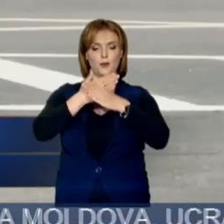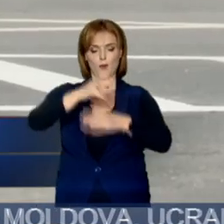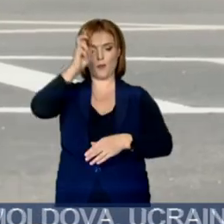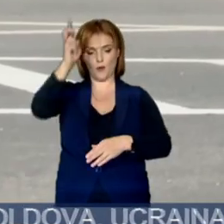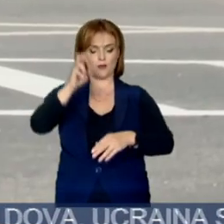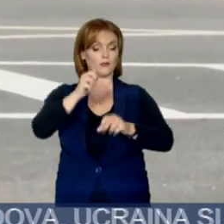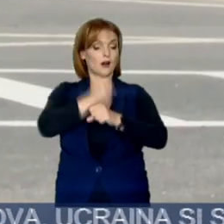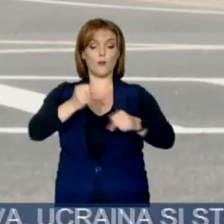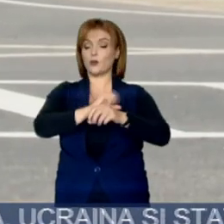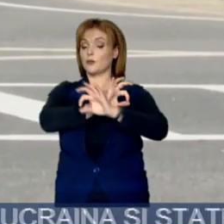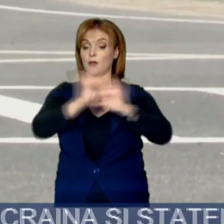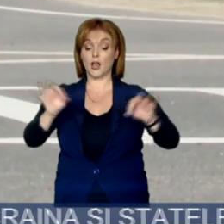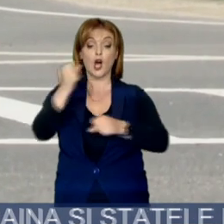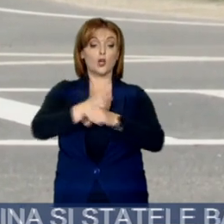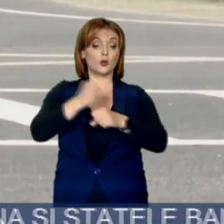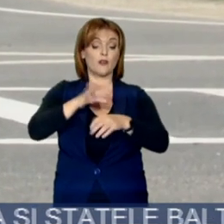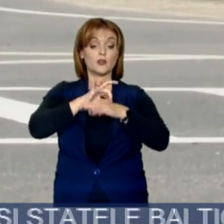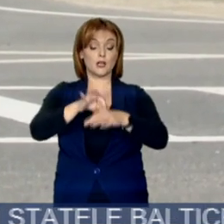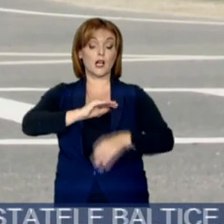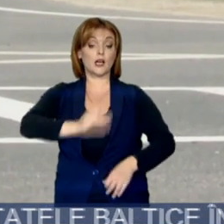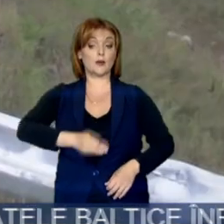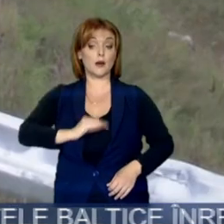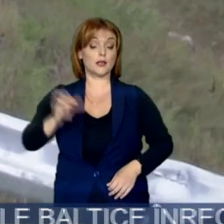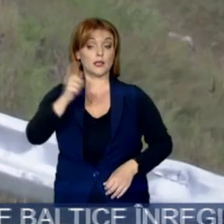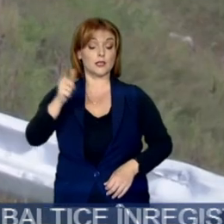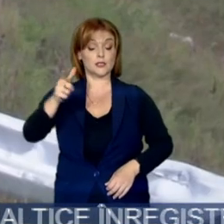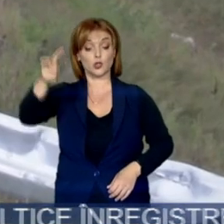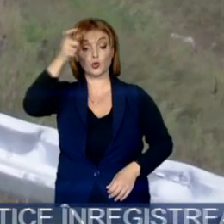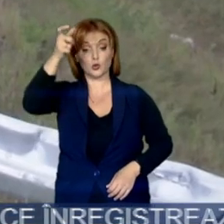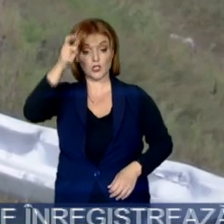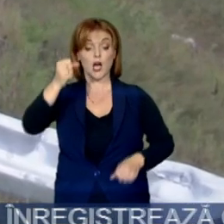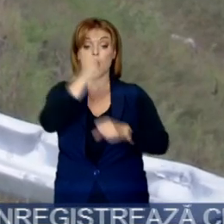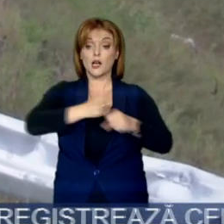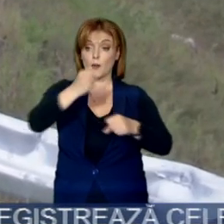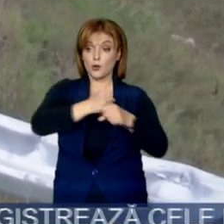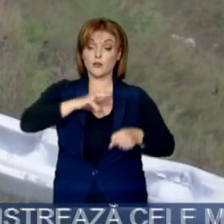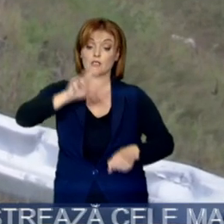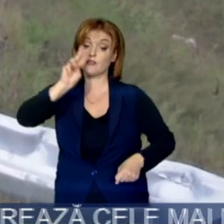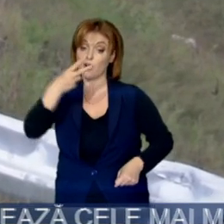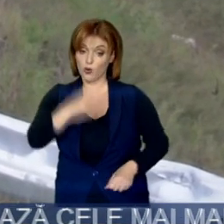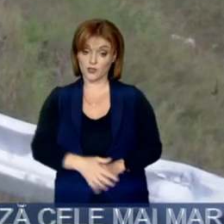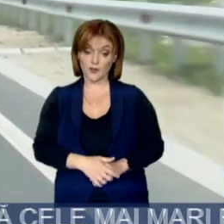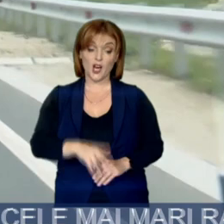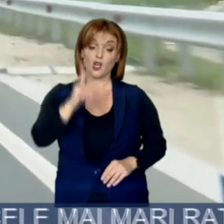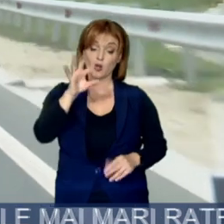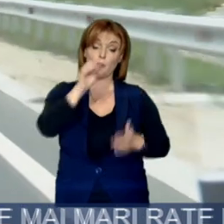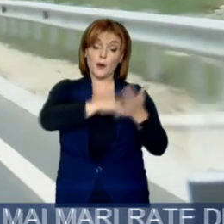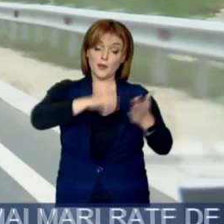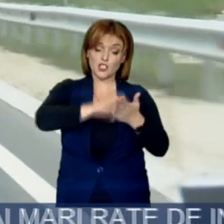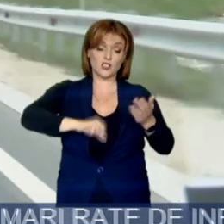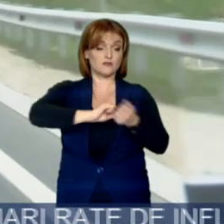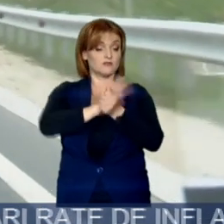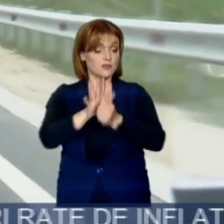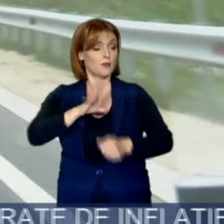minunată! Lucrările au fost realizate de o firmă turcă și au durat 2 ani. Pandemia și întreruperea liniilor logistice au creat